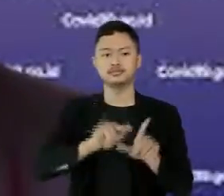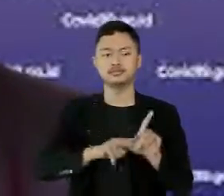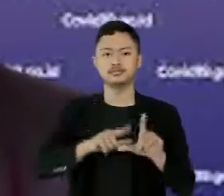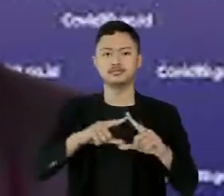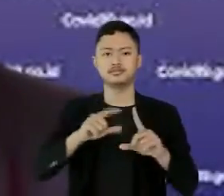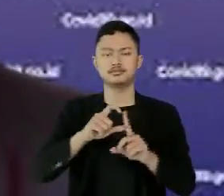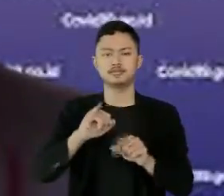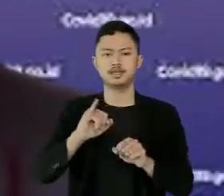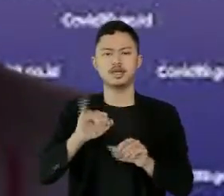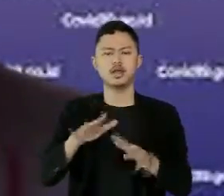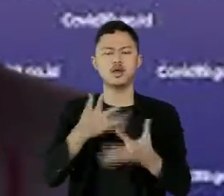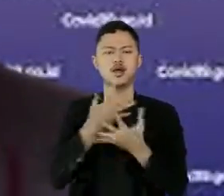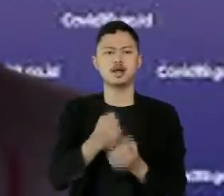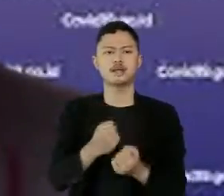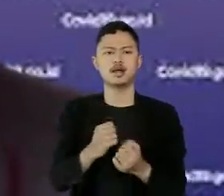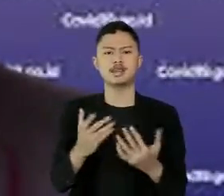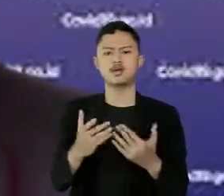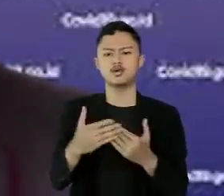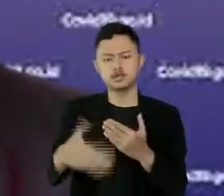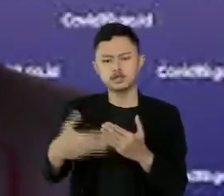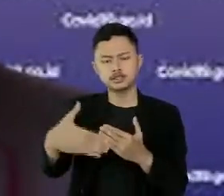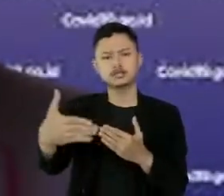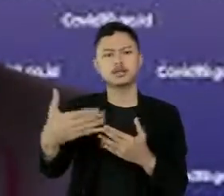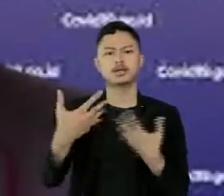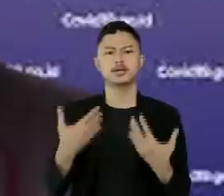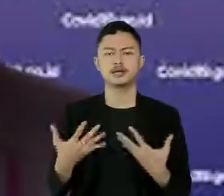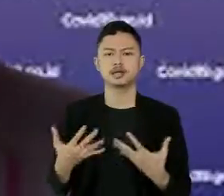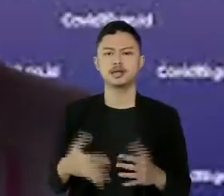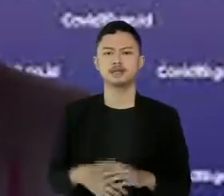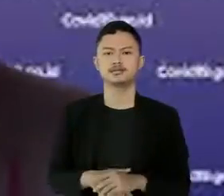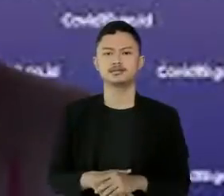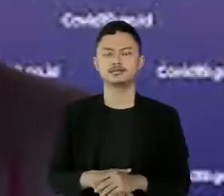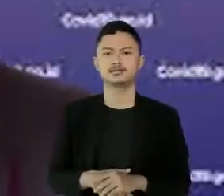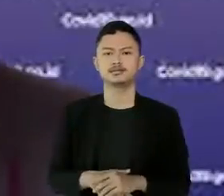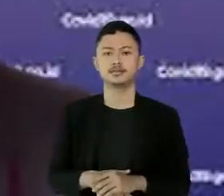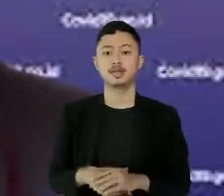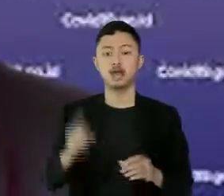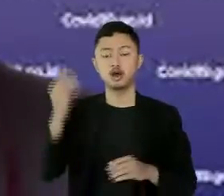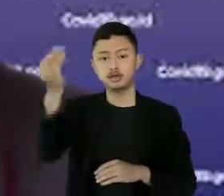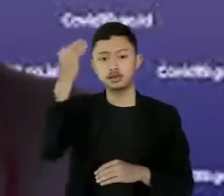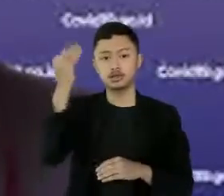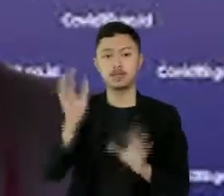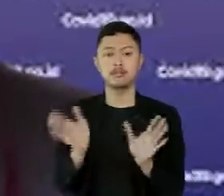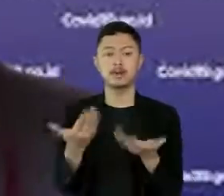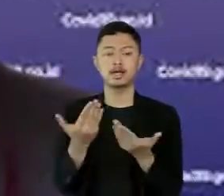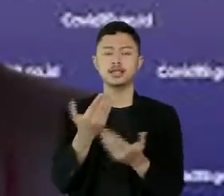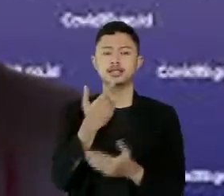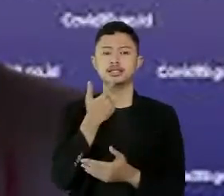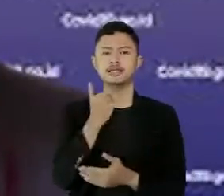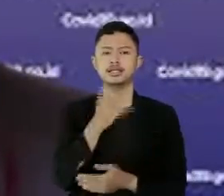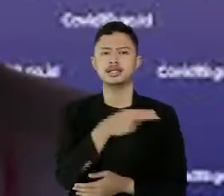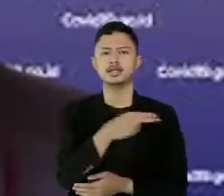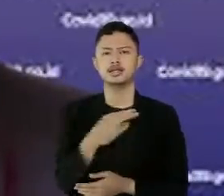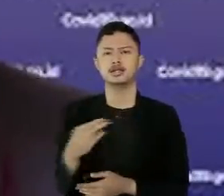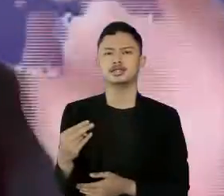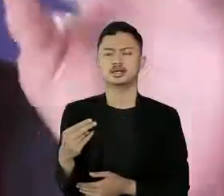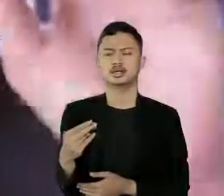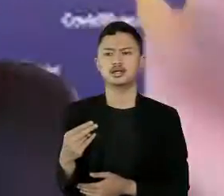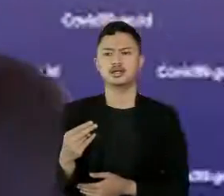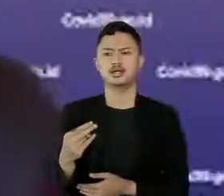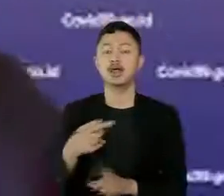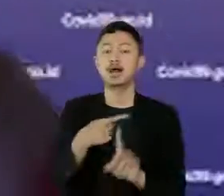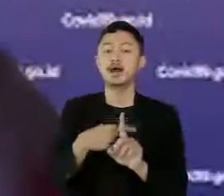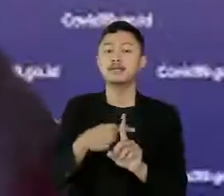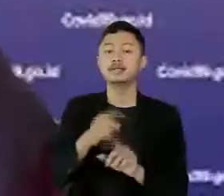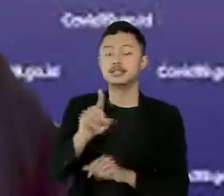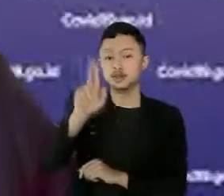harapan untuk ke depan ini ya. Bangkitnya pariwisata di Indonesia ini. Oh